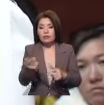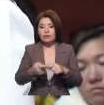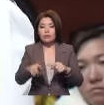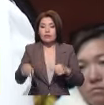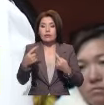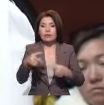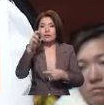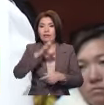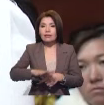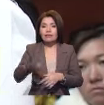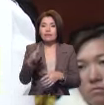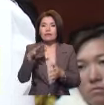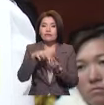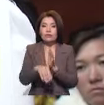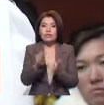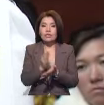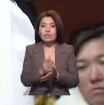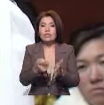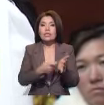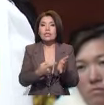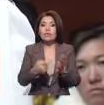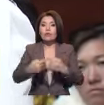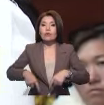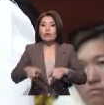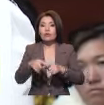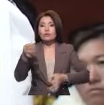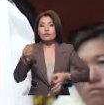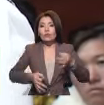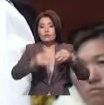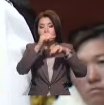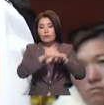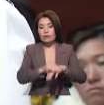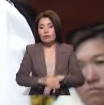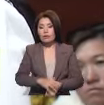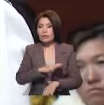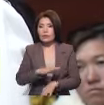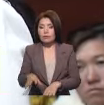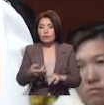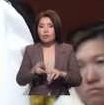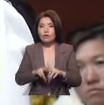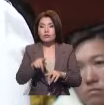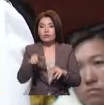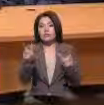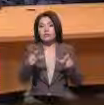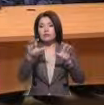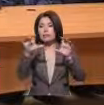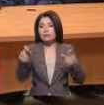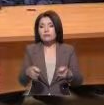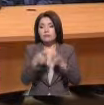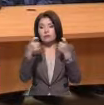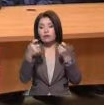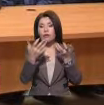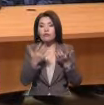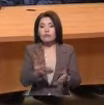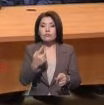елде тағы басқа кіреді. Тергеу органдары сот алдында мұндай дәлелдерді келтірмеді, сондықтан бұл санкция заңсыз. Сонымен